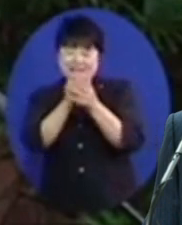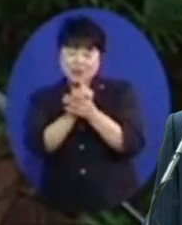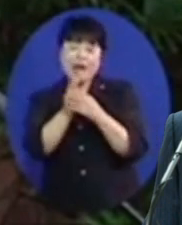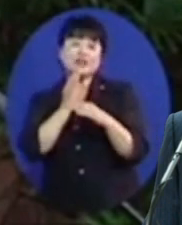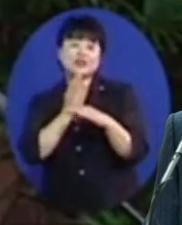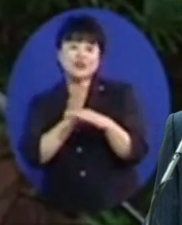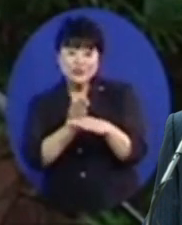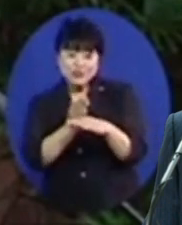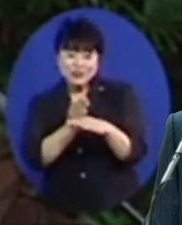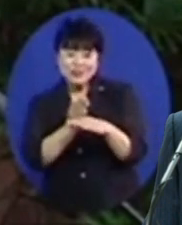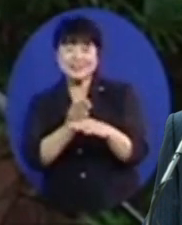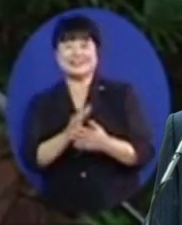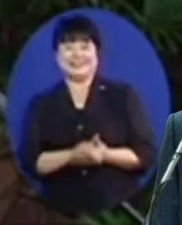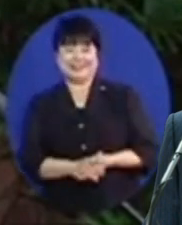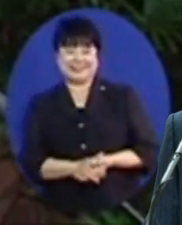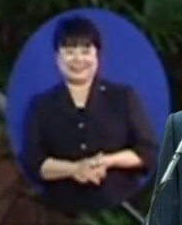있습니다.